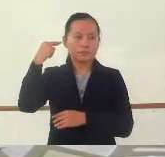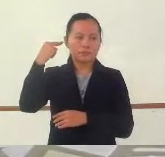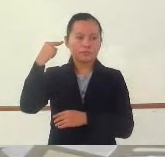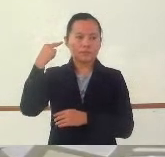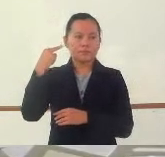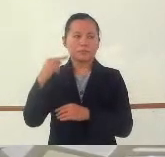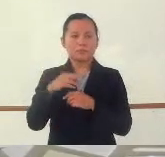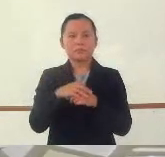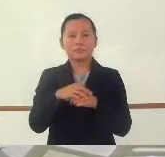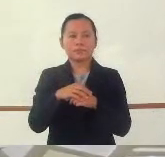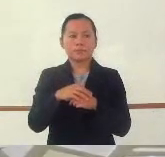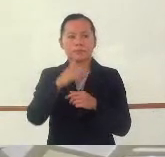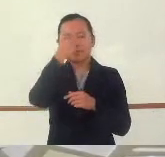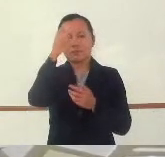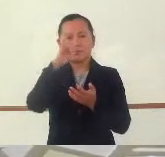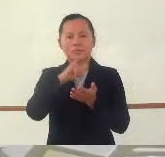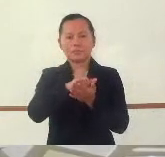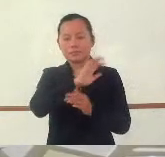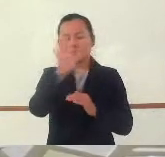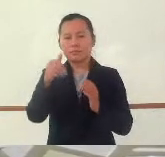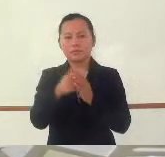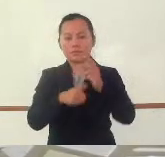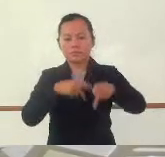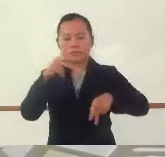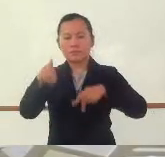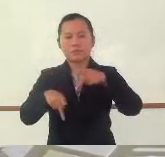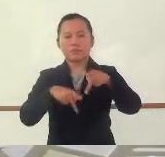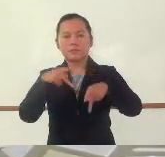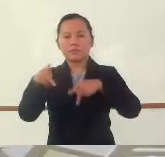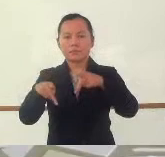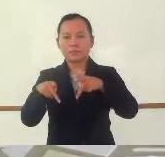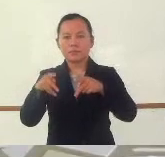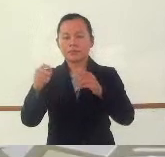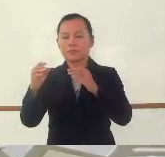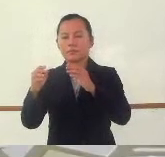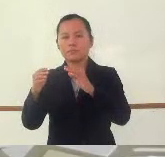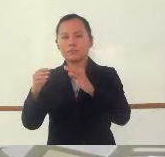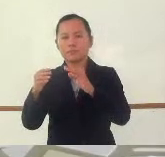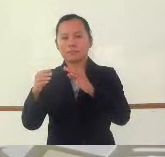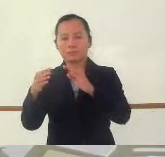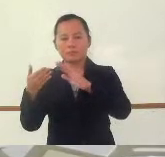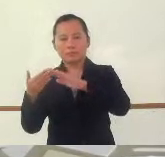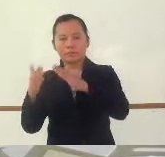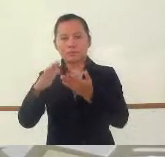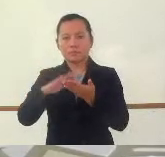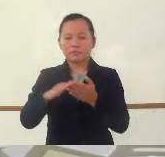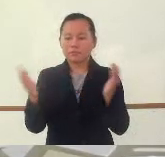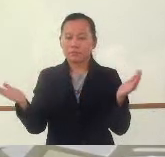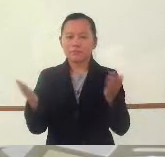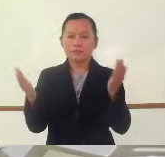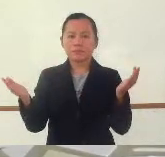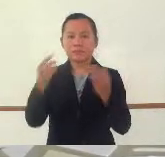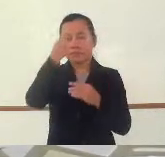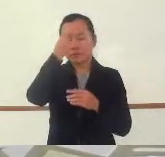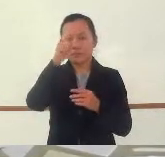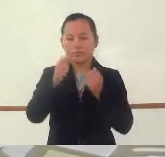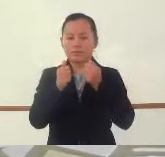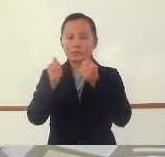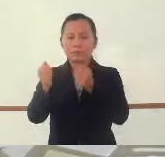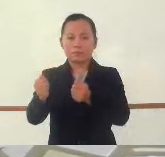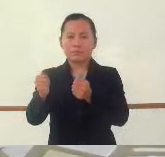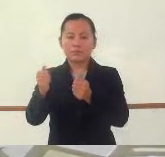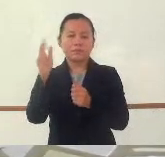itu, semua umat, komiti, community, dan kerasulan adalah amat digalakkan untuk mengikuti